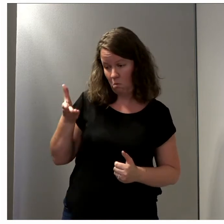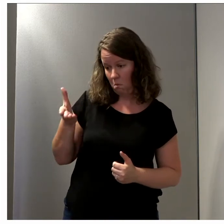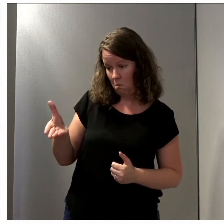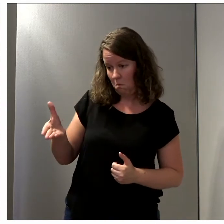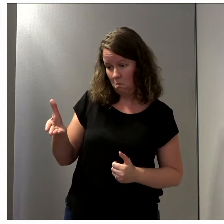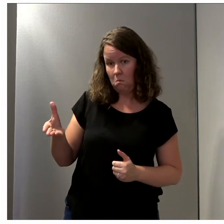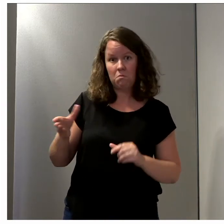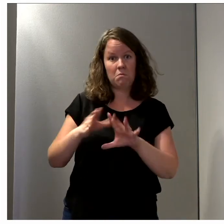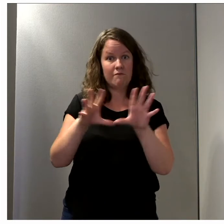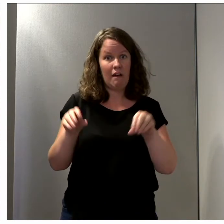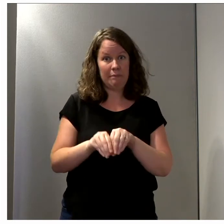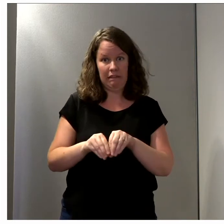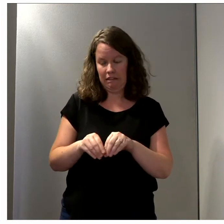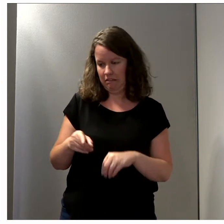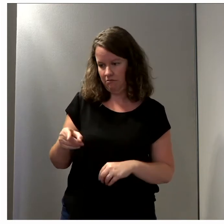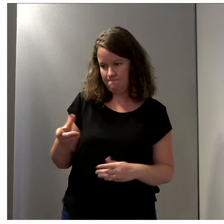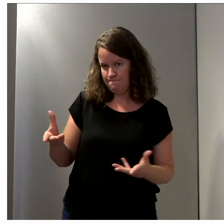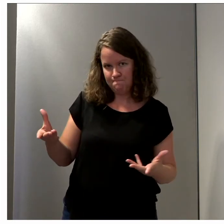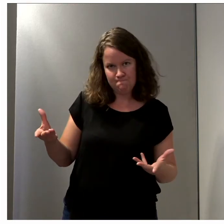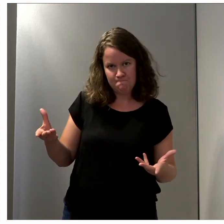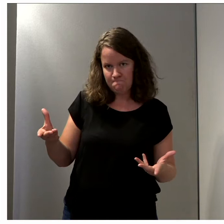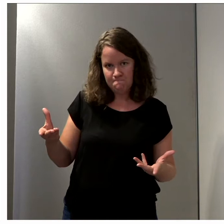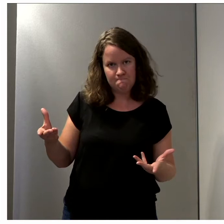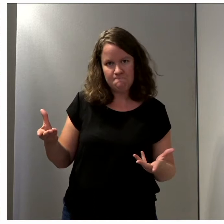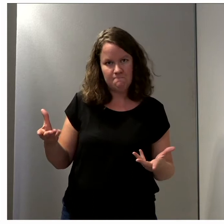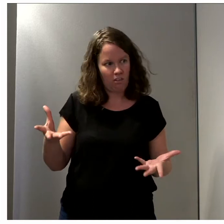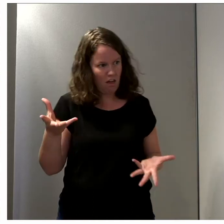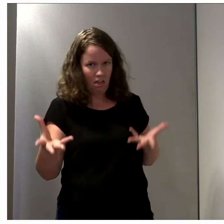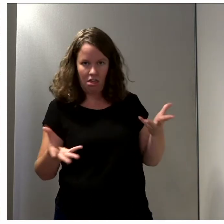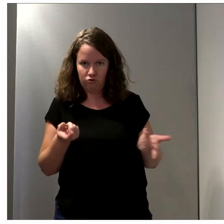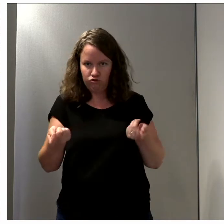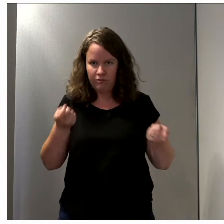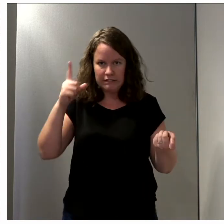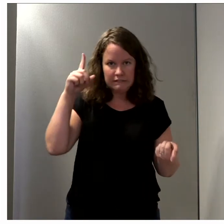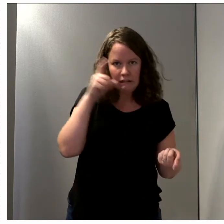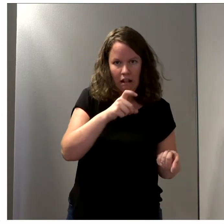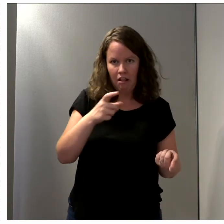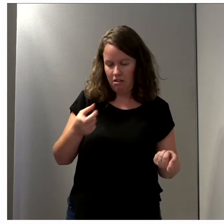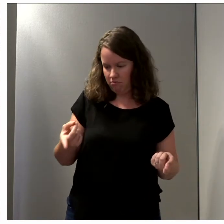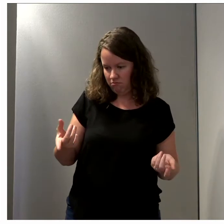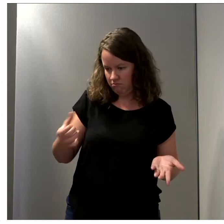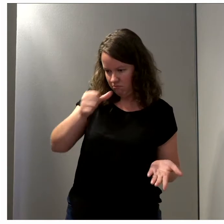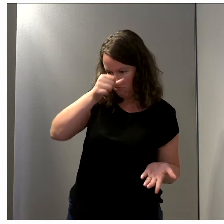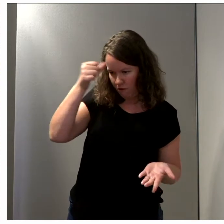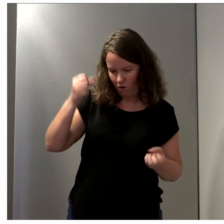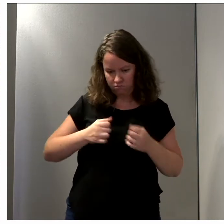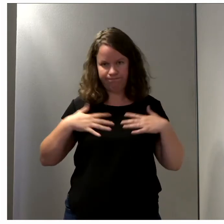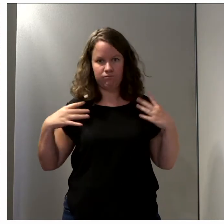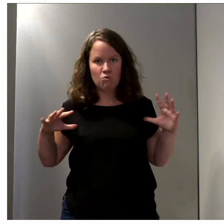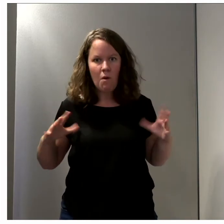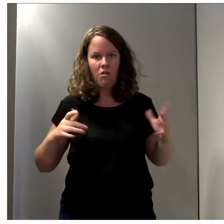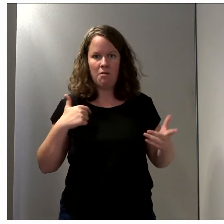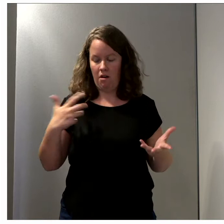famille vraiment en panique, qui était vraiment savait pas comment, que le garçon voulait se libérer et tout, et